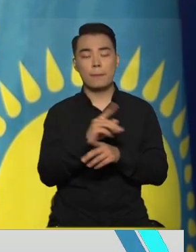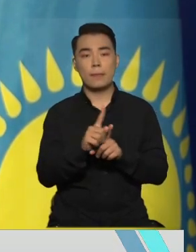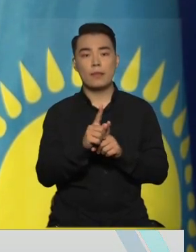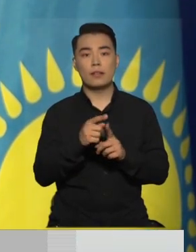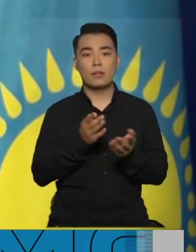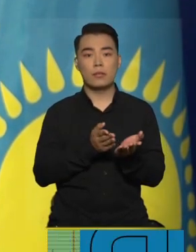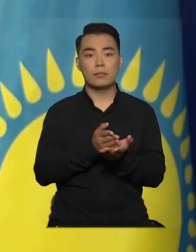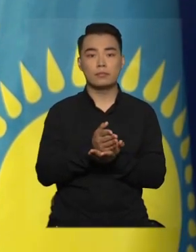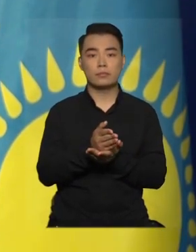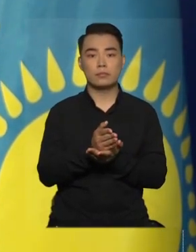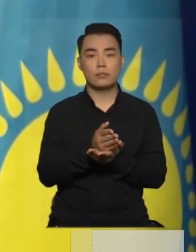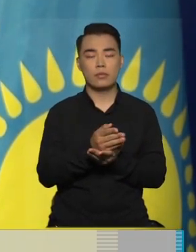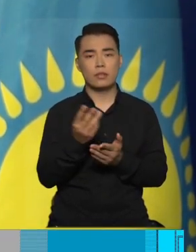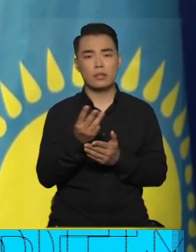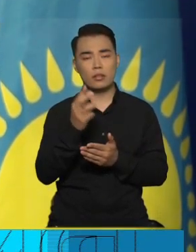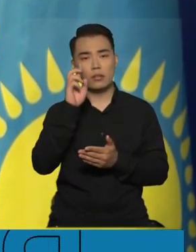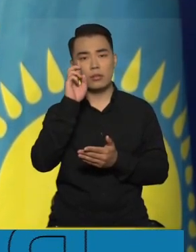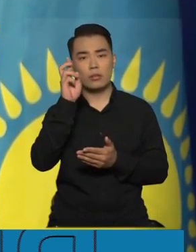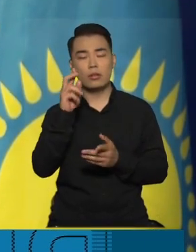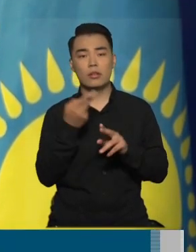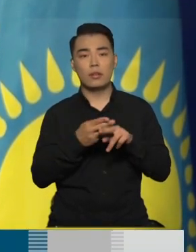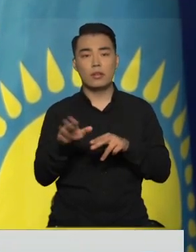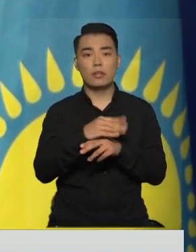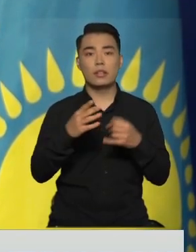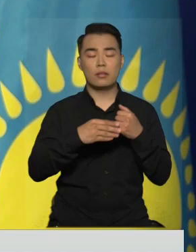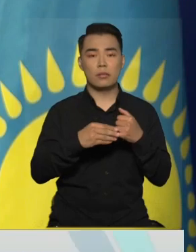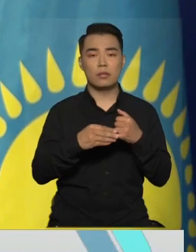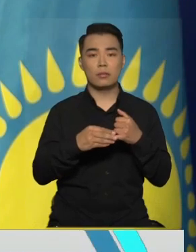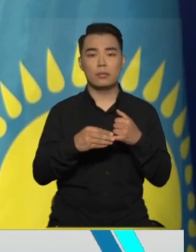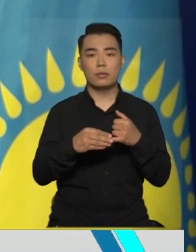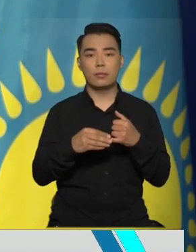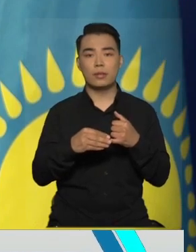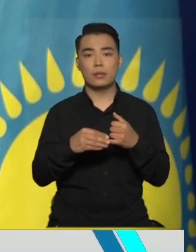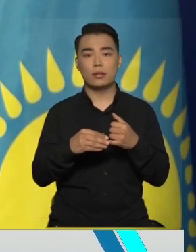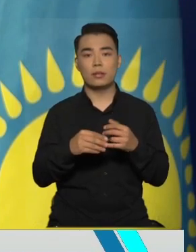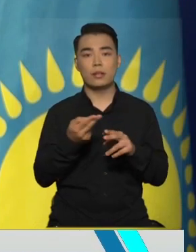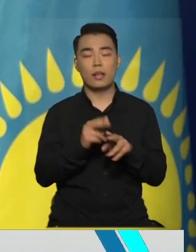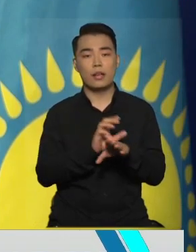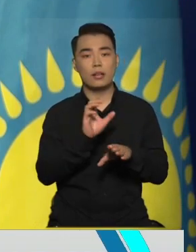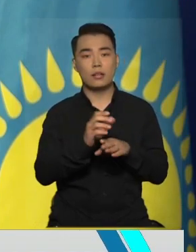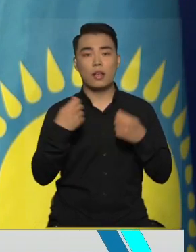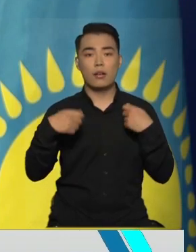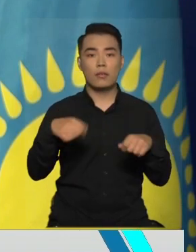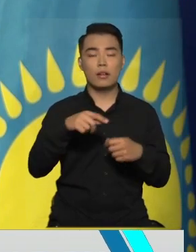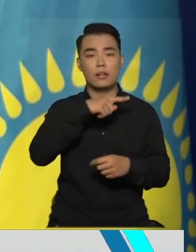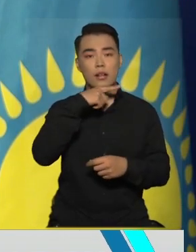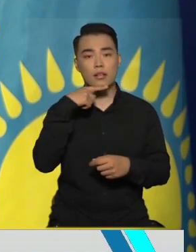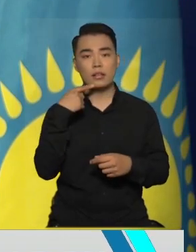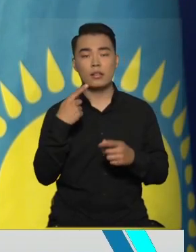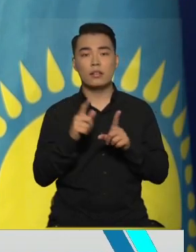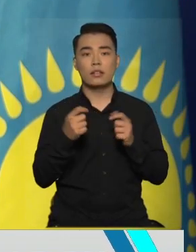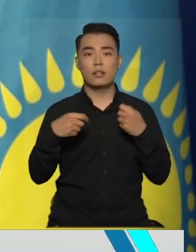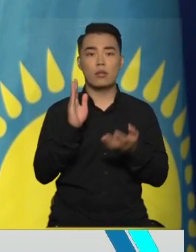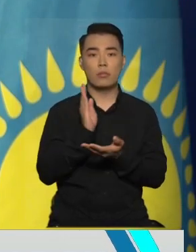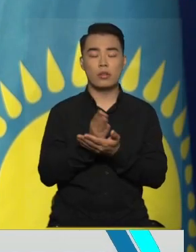с правительствами третьих стран, чьи территории могут быть использованы для реэкспорта товаров на российский рынок.